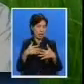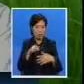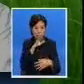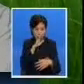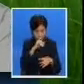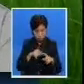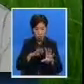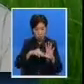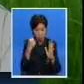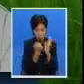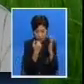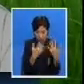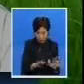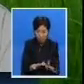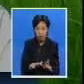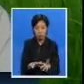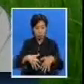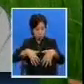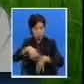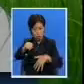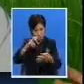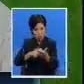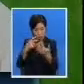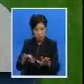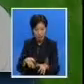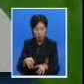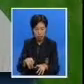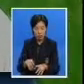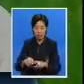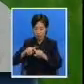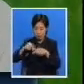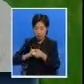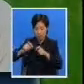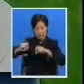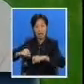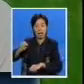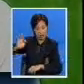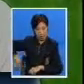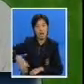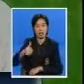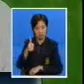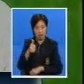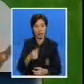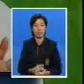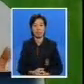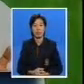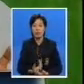ทำสัญญาแล้วก็ย้อนหลังมาได้รับการชดเชยได้คร ับ แต่นี่แหละครับมีเสียงวิพากษ์วิจารณ์อีกนะครับว่าเงินที่ใช้ในการประกันรายได้